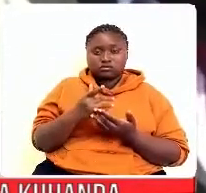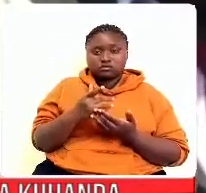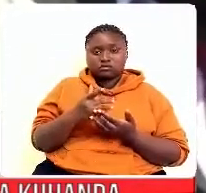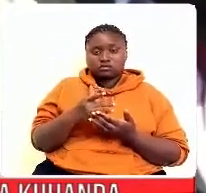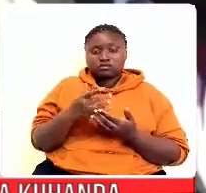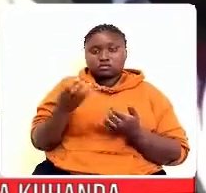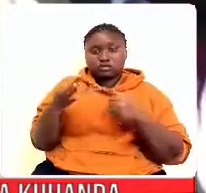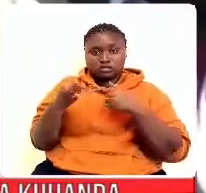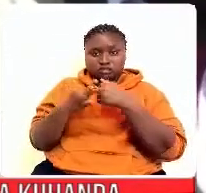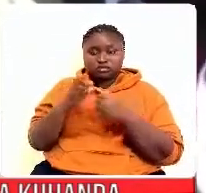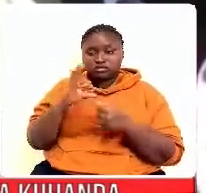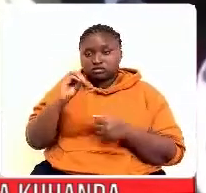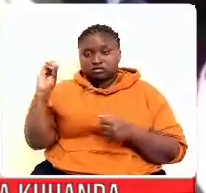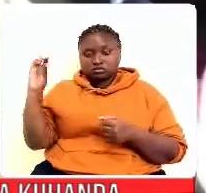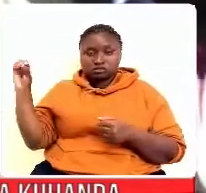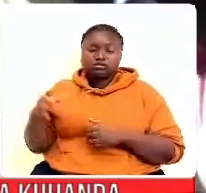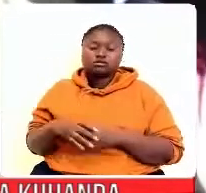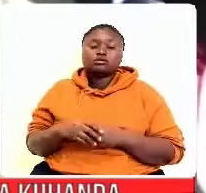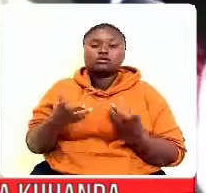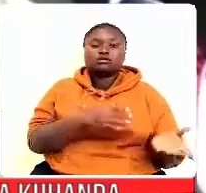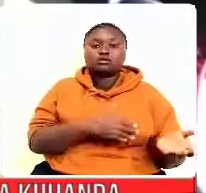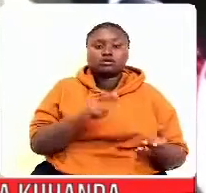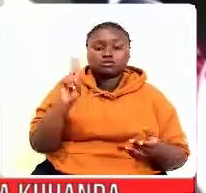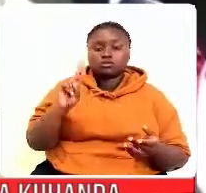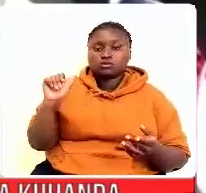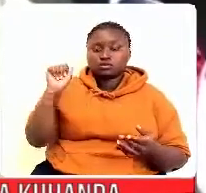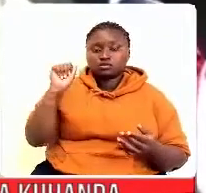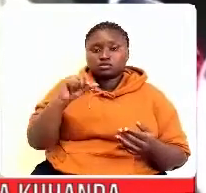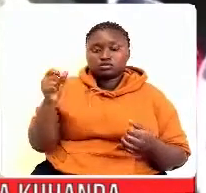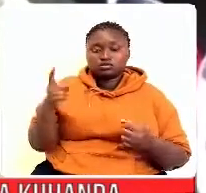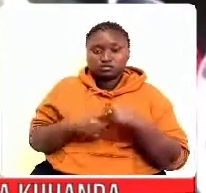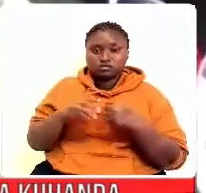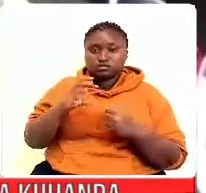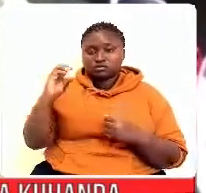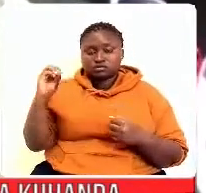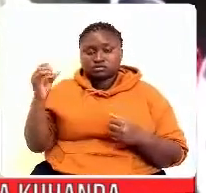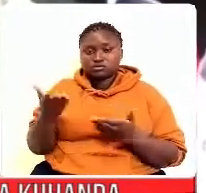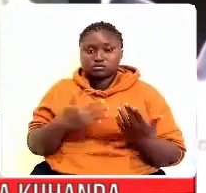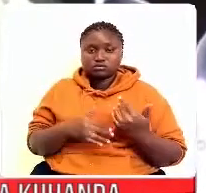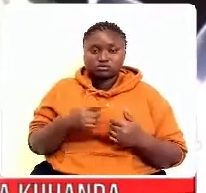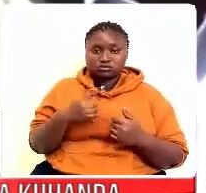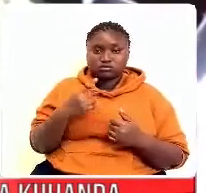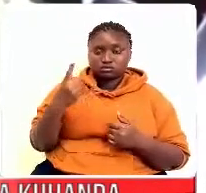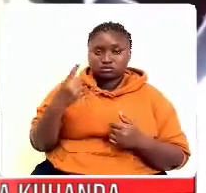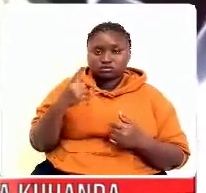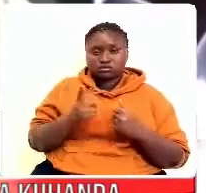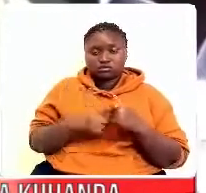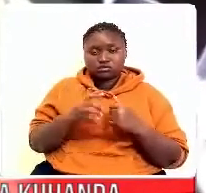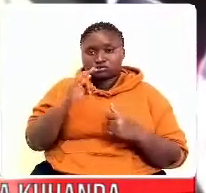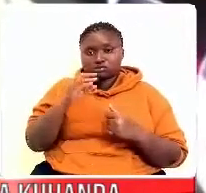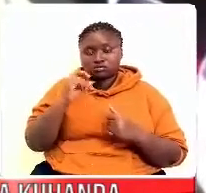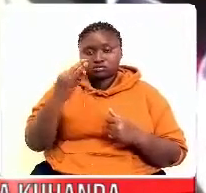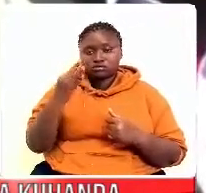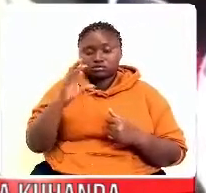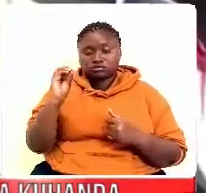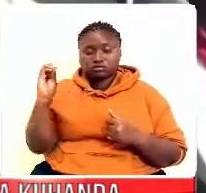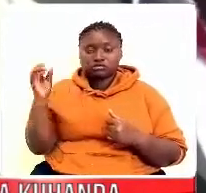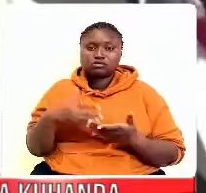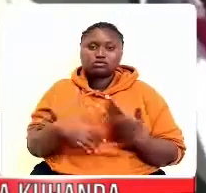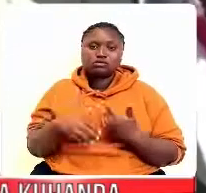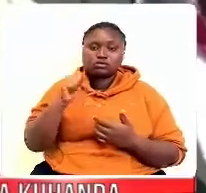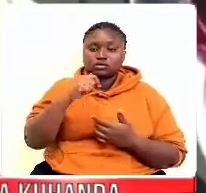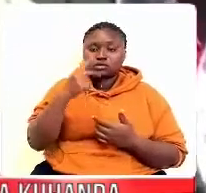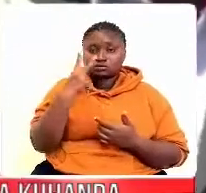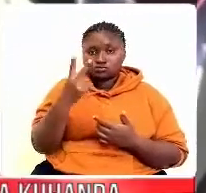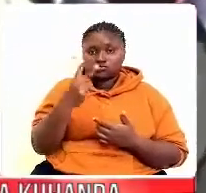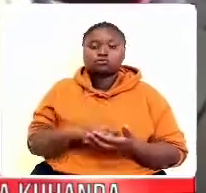8000. Hapo wasingishu tunauziwa 6000 mpaka 6300. Eka moja inahitaji mbili.